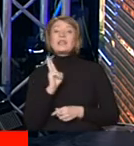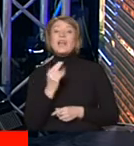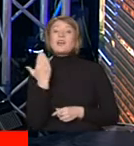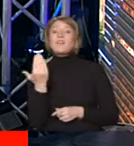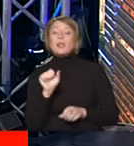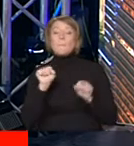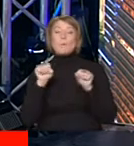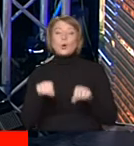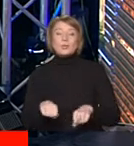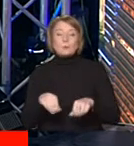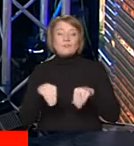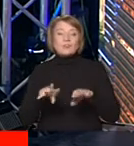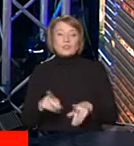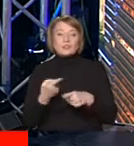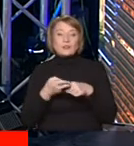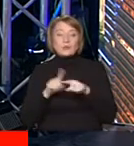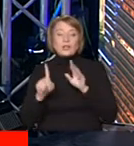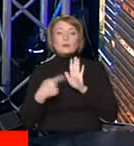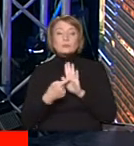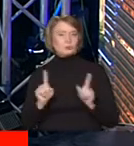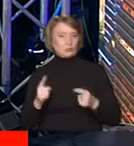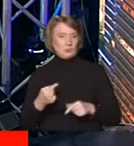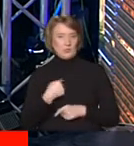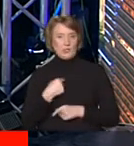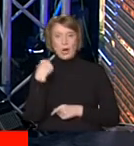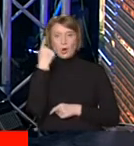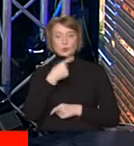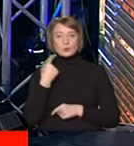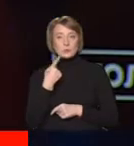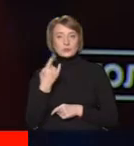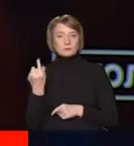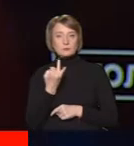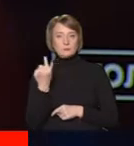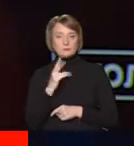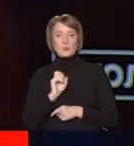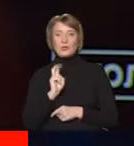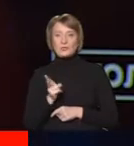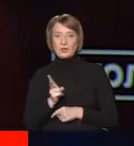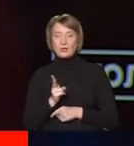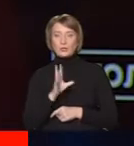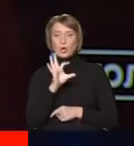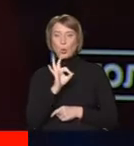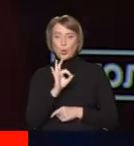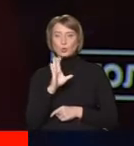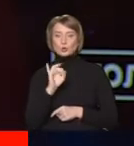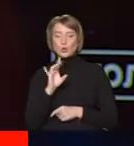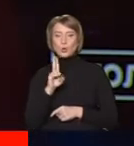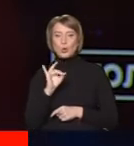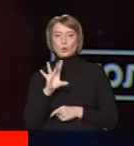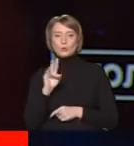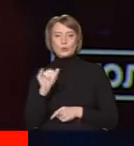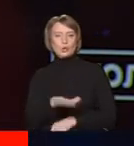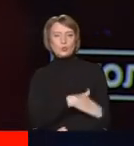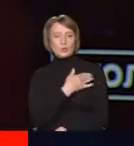б вирішувати ці питання? Чому? Я особисто, мені дуже болюча тема за Протасів Яр і за Осокорки, за будову.